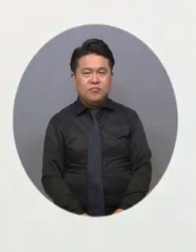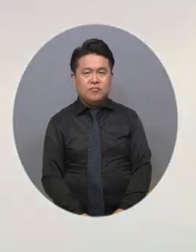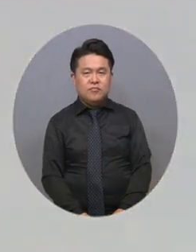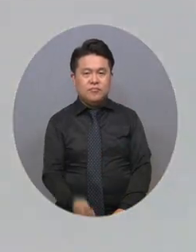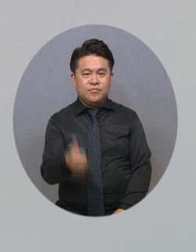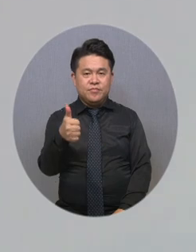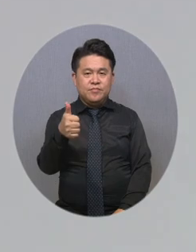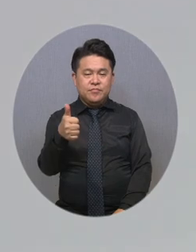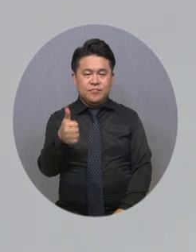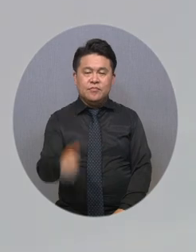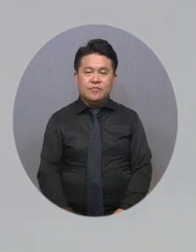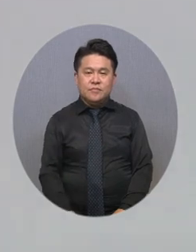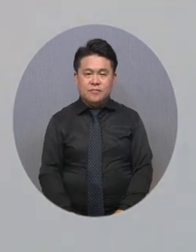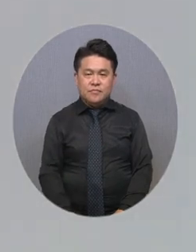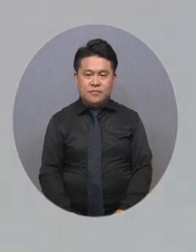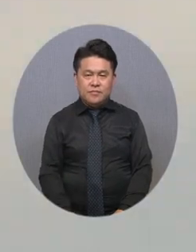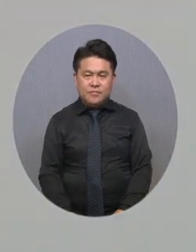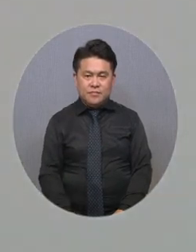좋다 고고고.